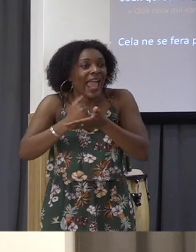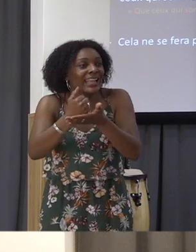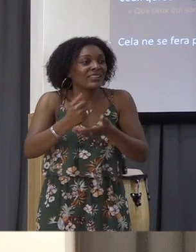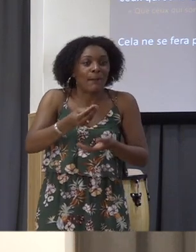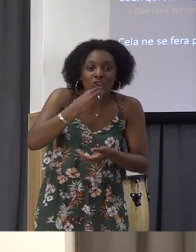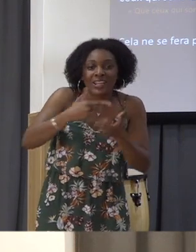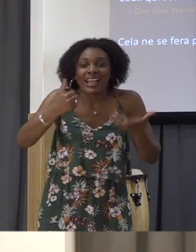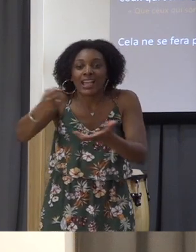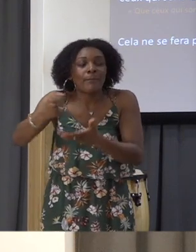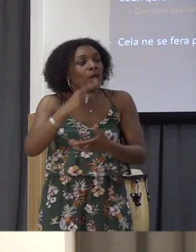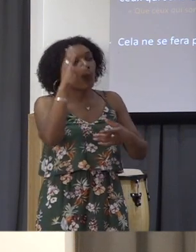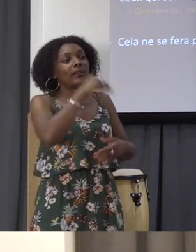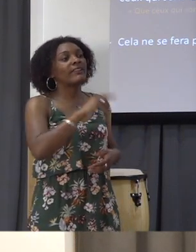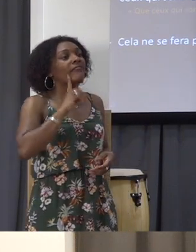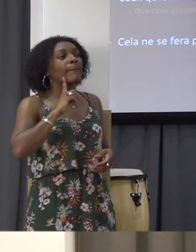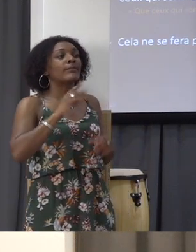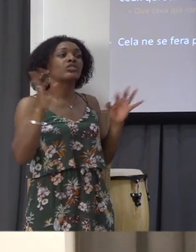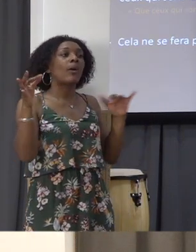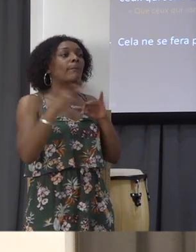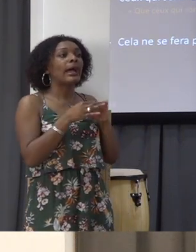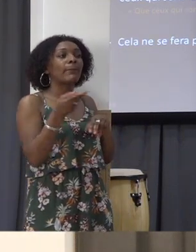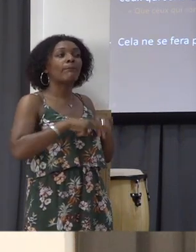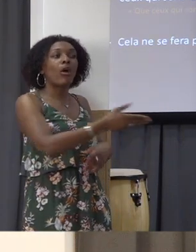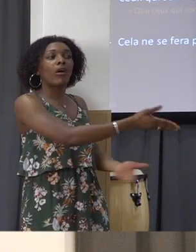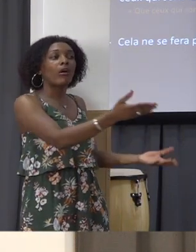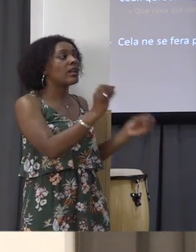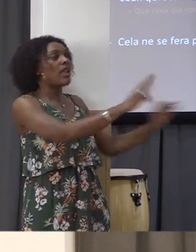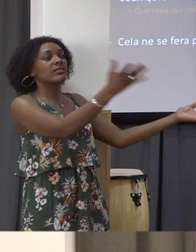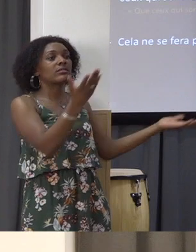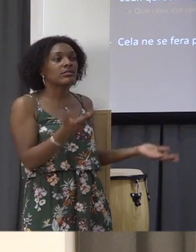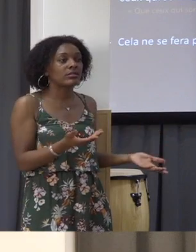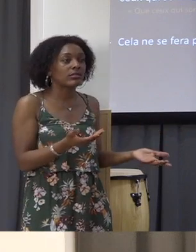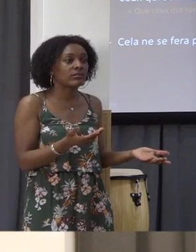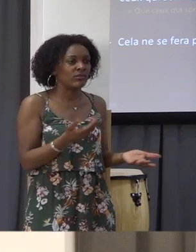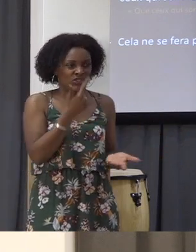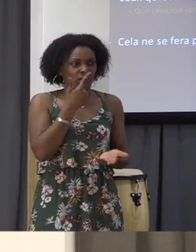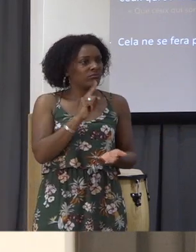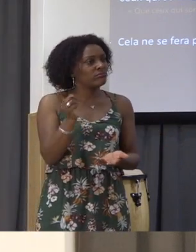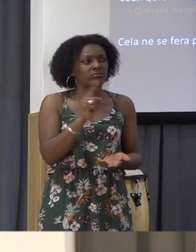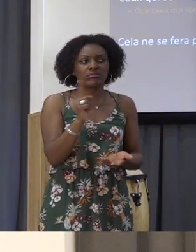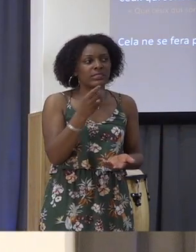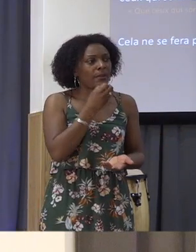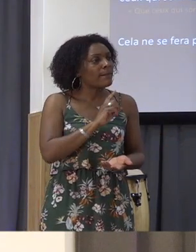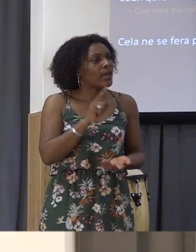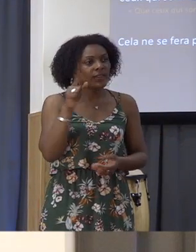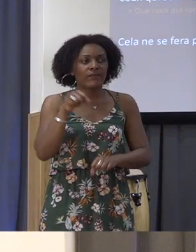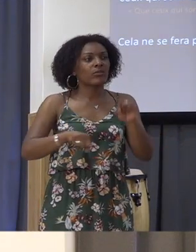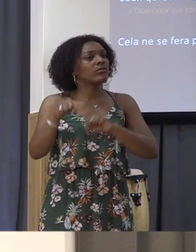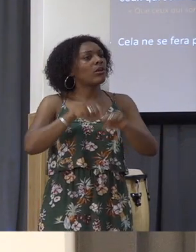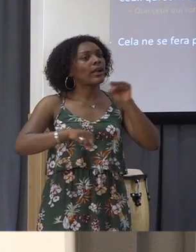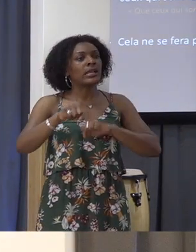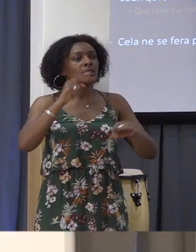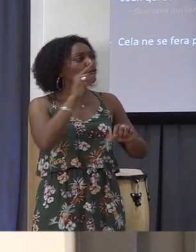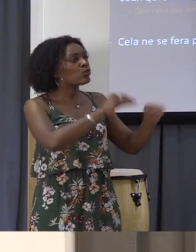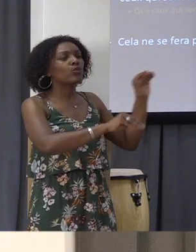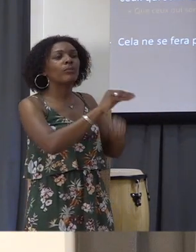Les apôtres n'ont pas nié le sujet, n'ont pas dit ce n'est pas un sujet suffisamment spirituel pour qu'on s'en occupe.